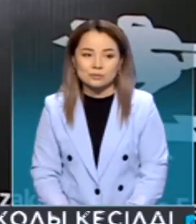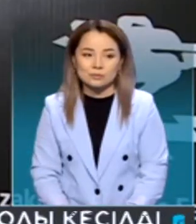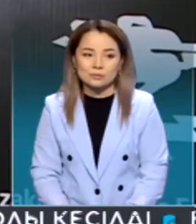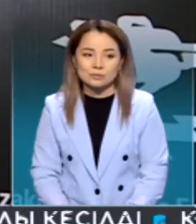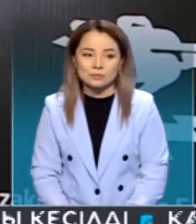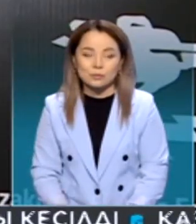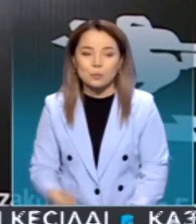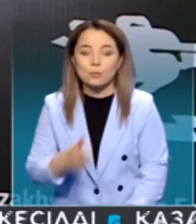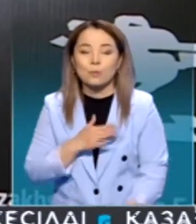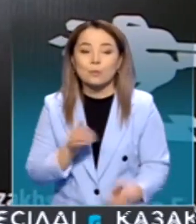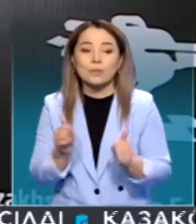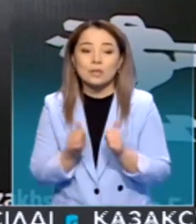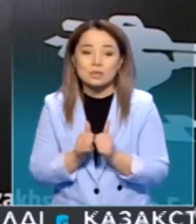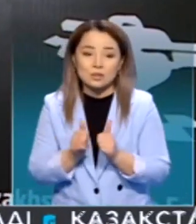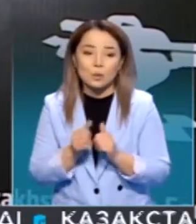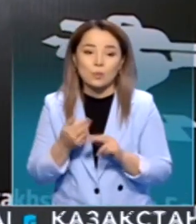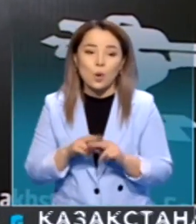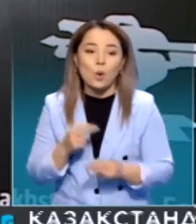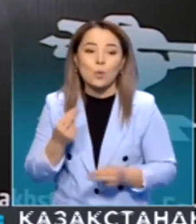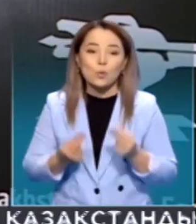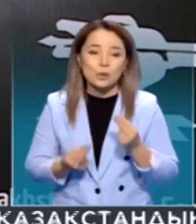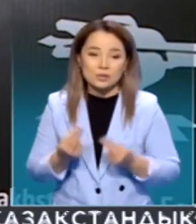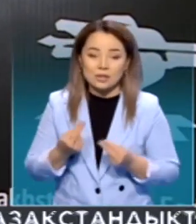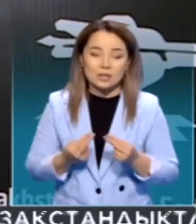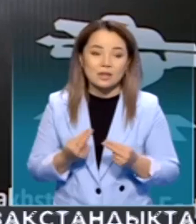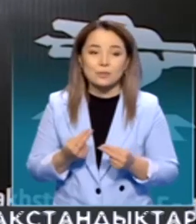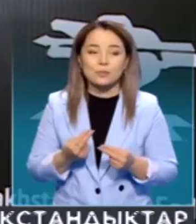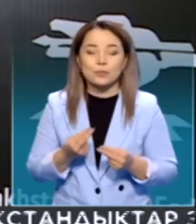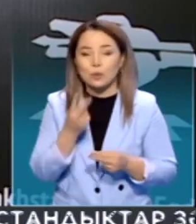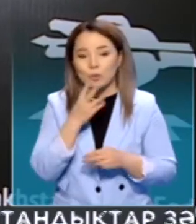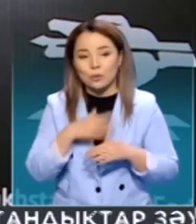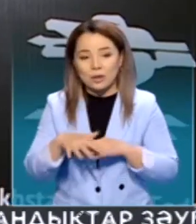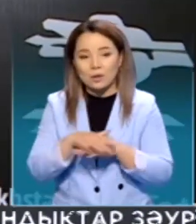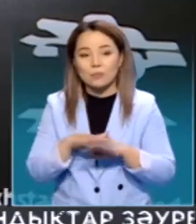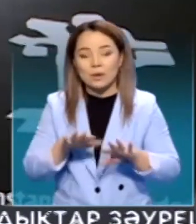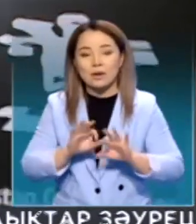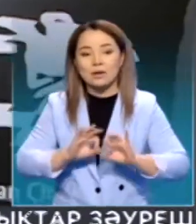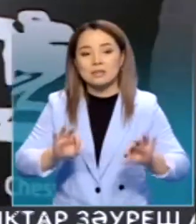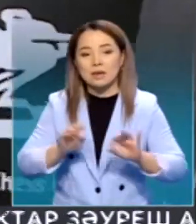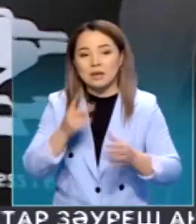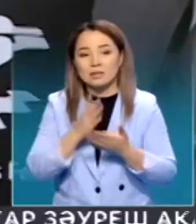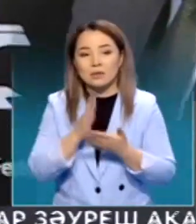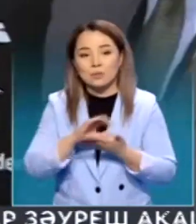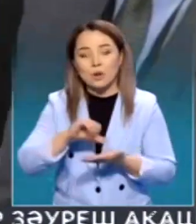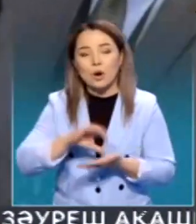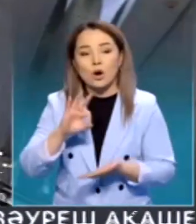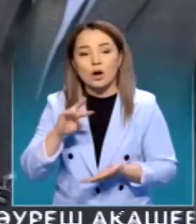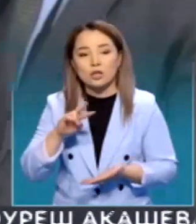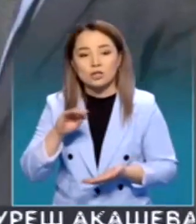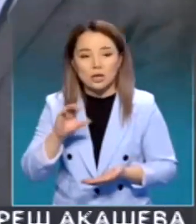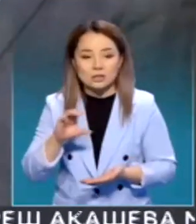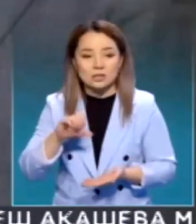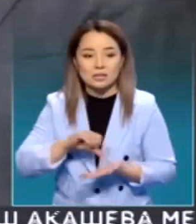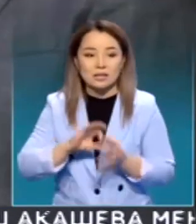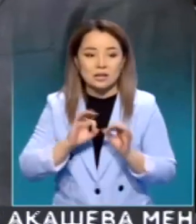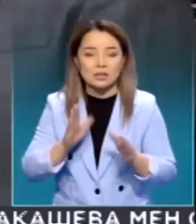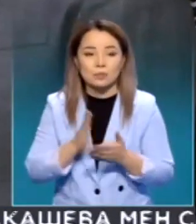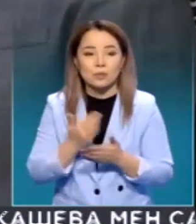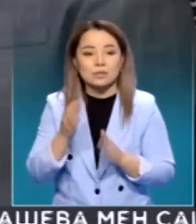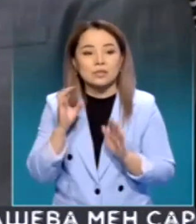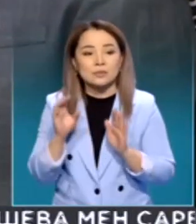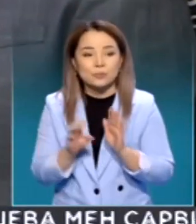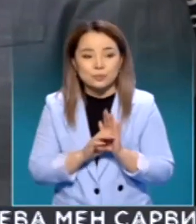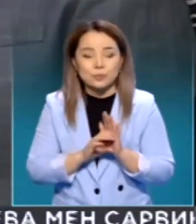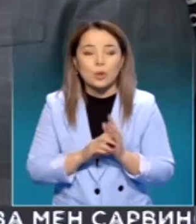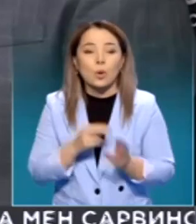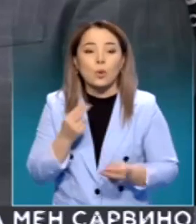Қазір менің жанымда осы ойынды көрерменге жеткізуші комментатор Олжас Менғали тұр. Олжас, айтыңызшы,